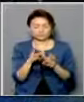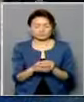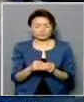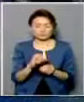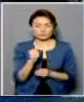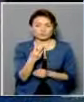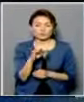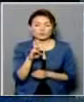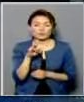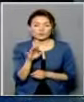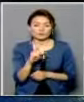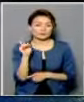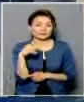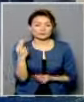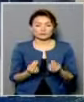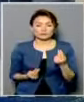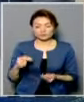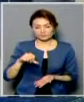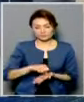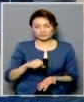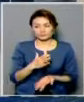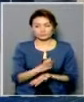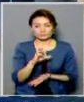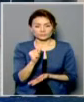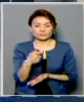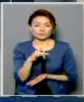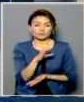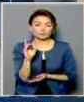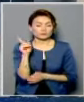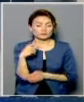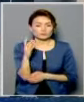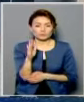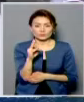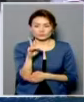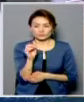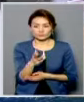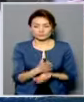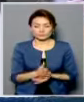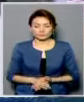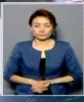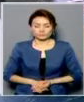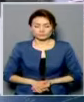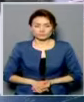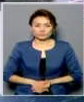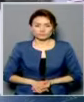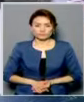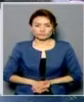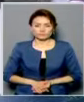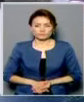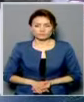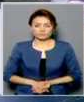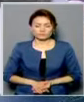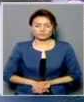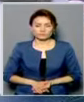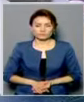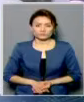Абзал Шаменов сайыстың үздік ойыншысы танылса, Бегарыс Қуан үздік қақпаш атанды. Onda bizim okuşlarımız katıp kaydı, Urkun Orta